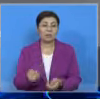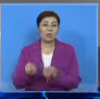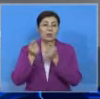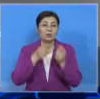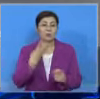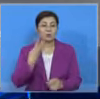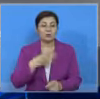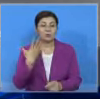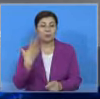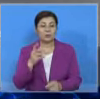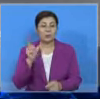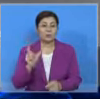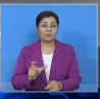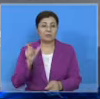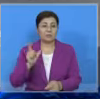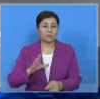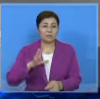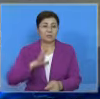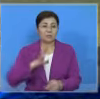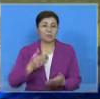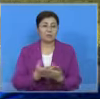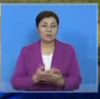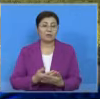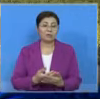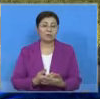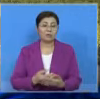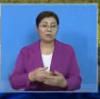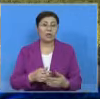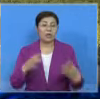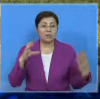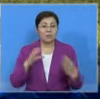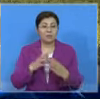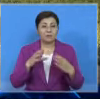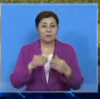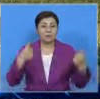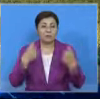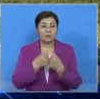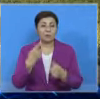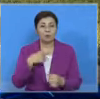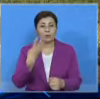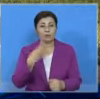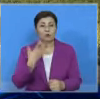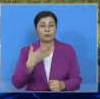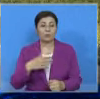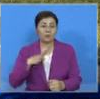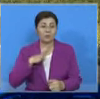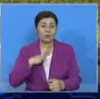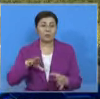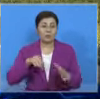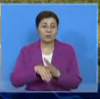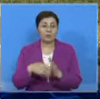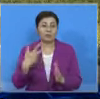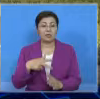перевозившим 45 пассажиров. От удара последний, в свою очередь, столкнулся с автобусом номер 45, в котором ехали